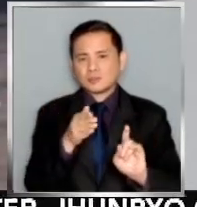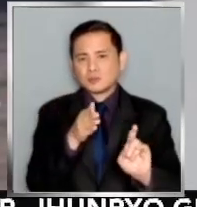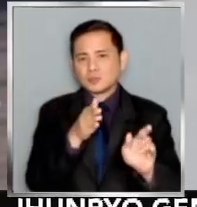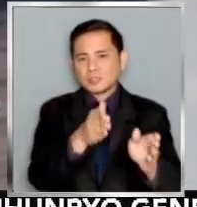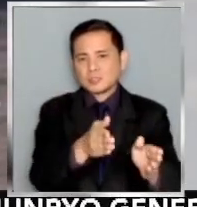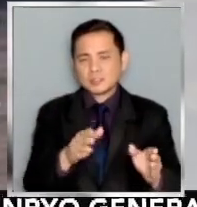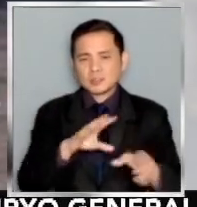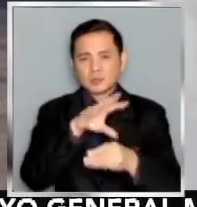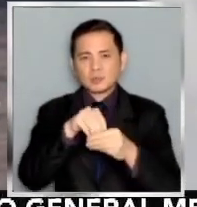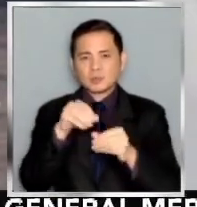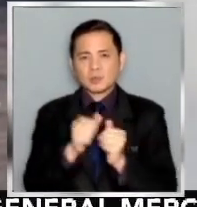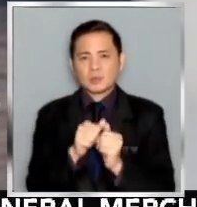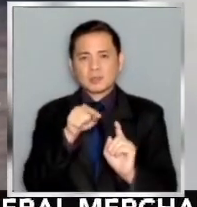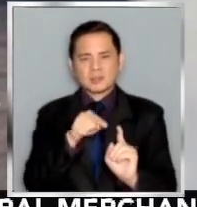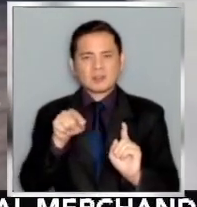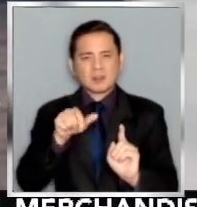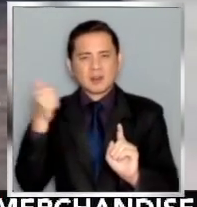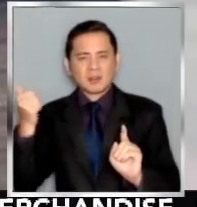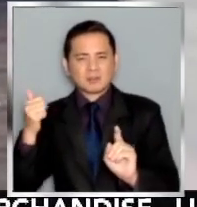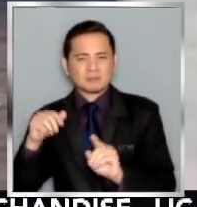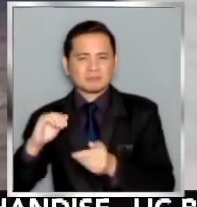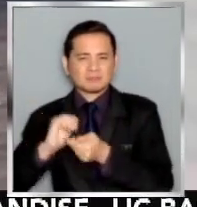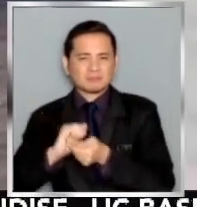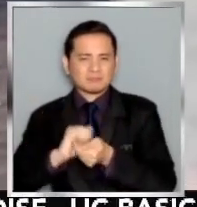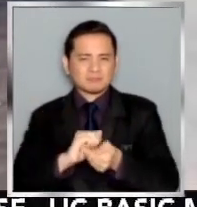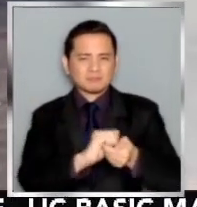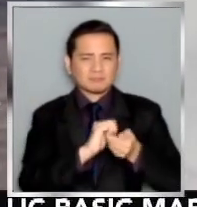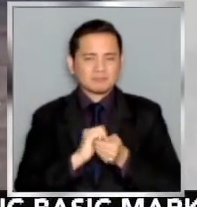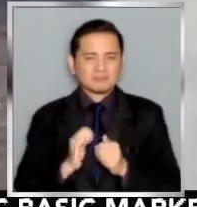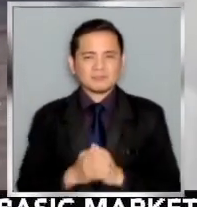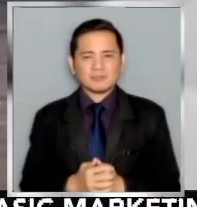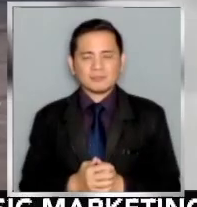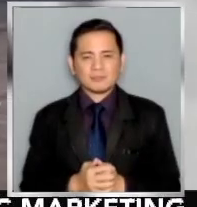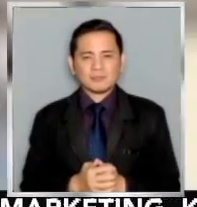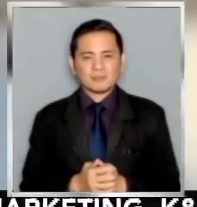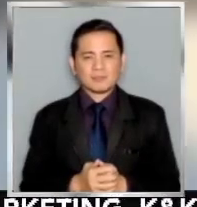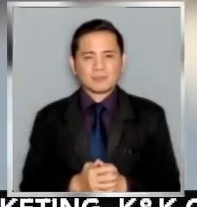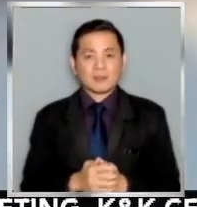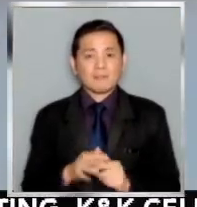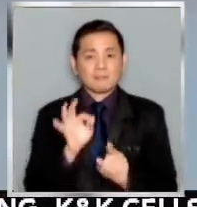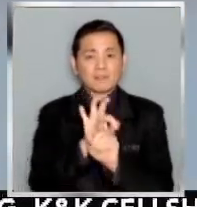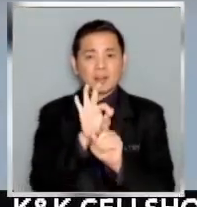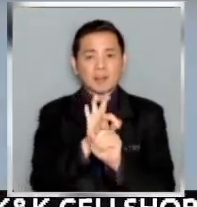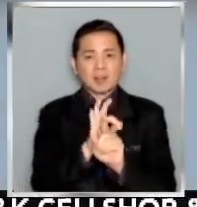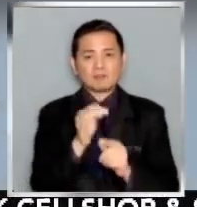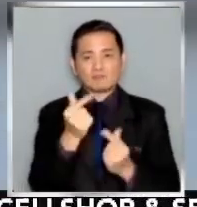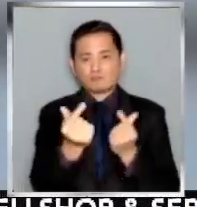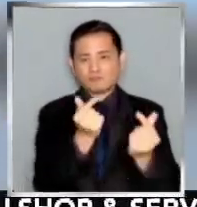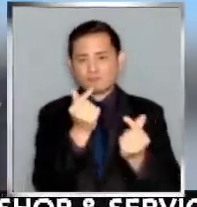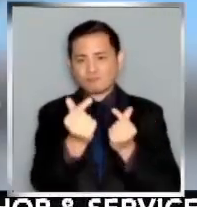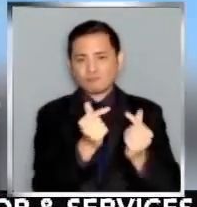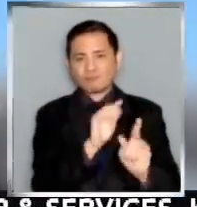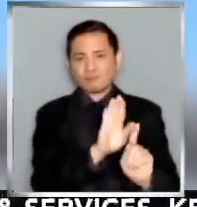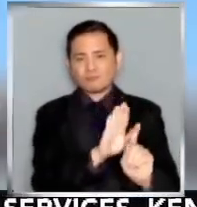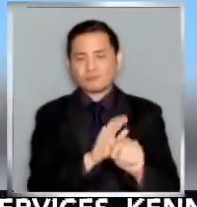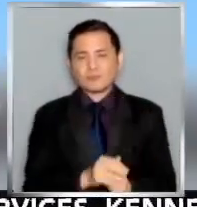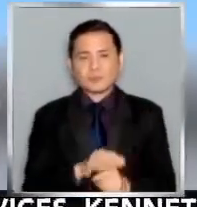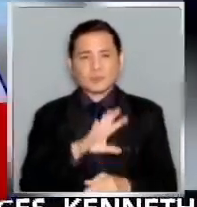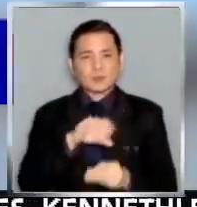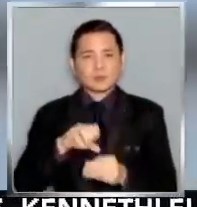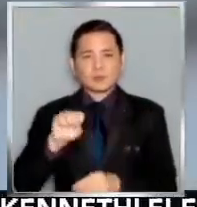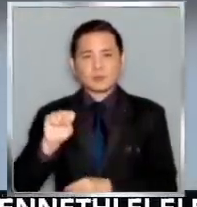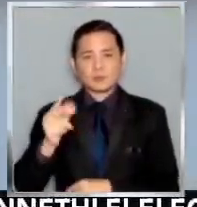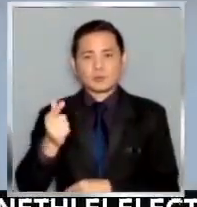J. Cole. Pinusuan ng maraming BTS Army ang On The Street challenge niya kasama sina Suga at